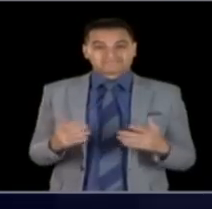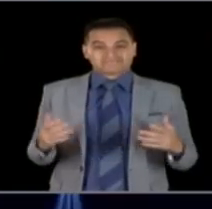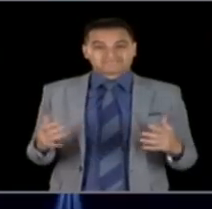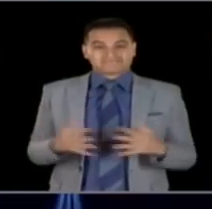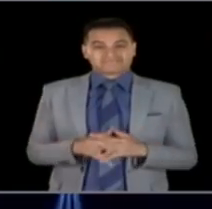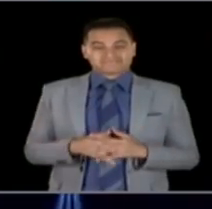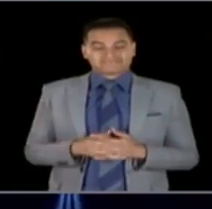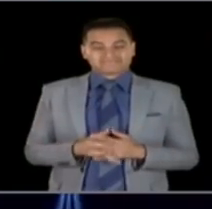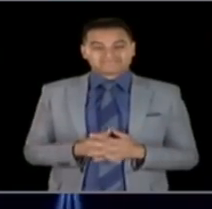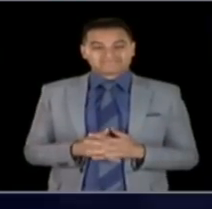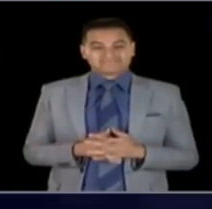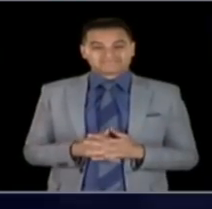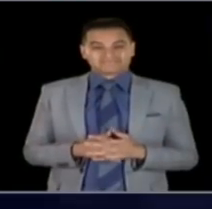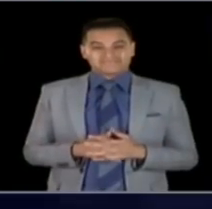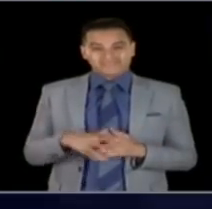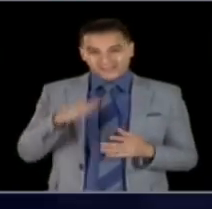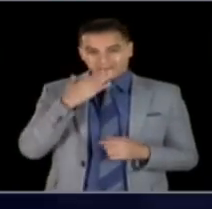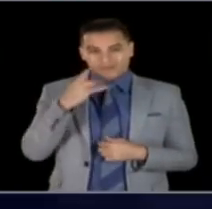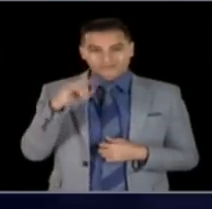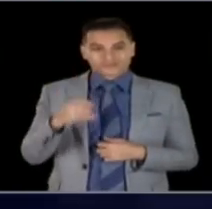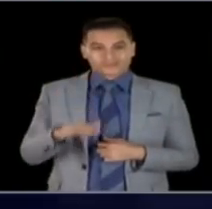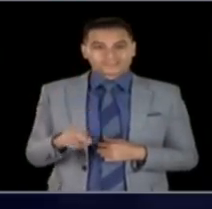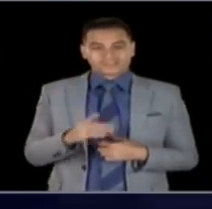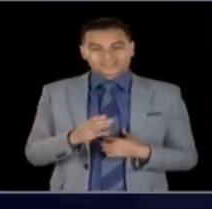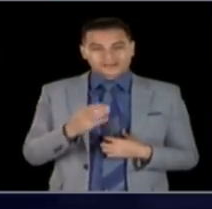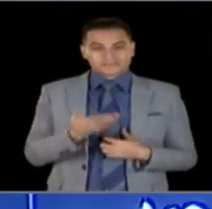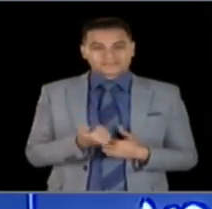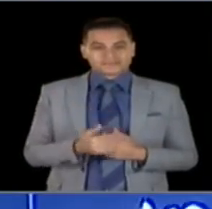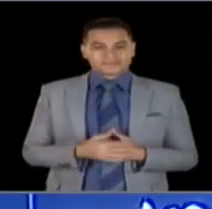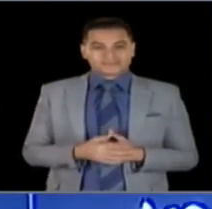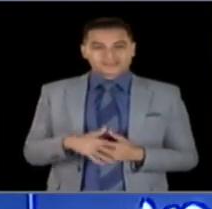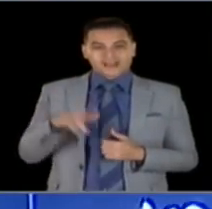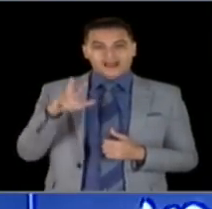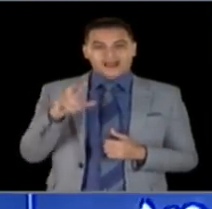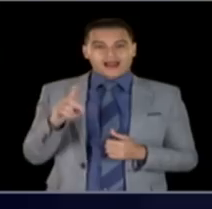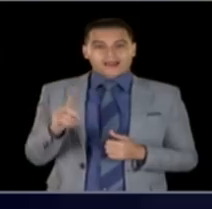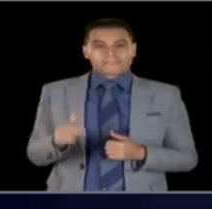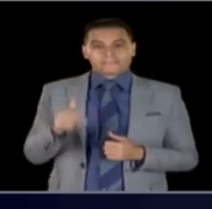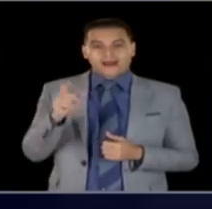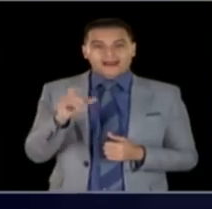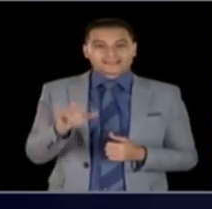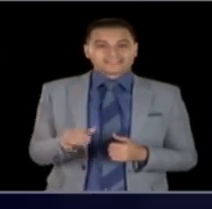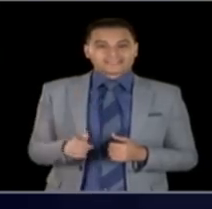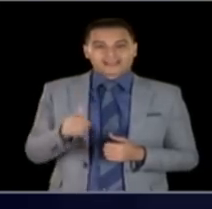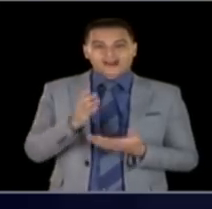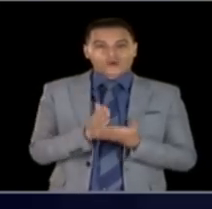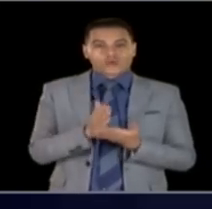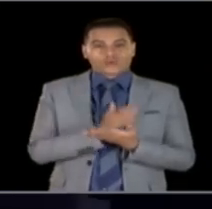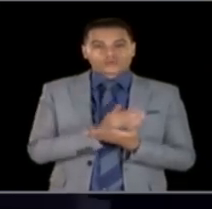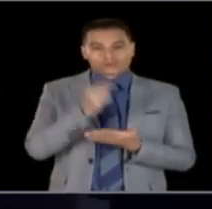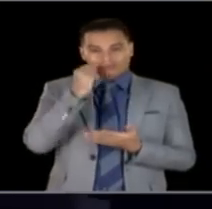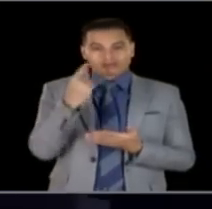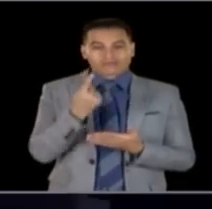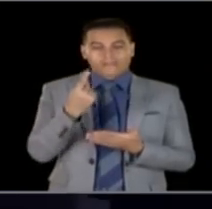وإحنا واثقين فيه. الحمد لله إن أنتوا ما خدتوش الجوكر. إجابتك؟ ألبانيا. الجزء اللي في ألبانيا محمية